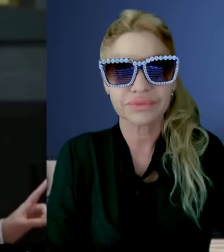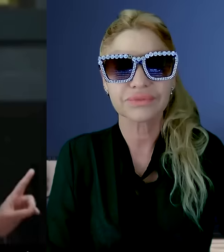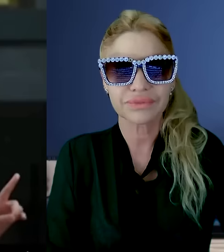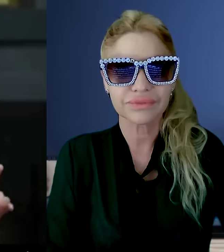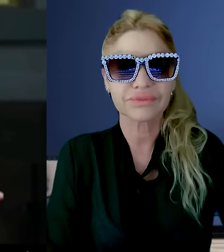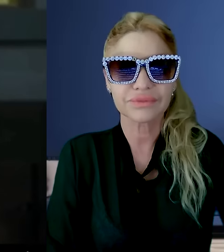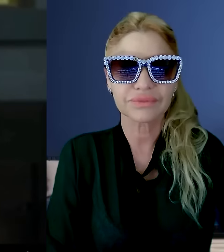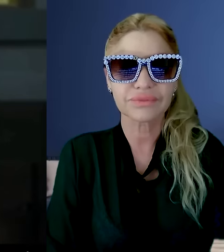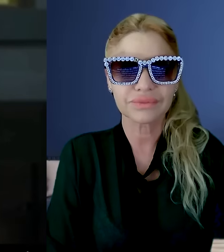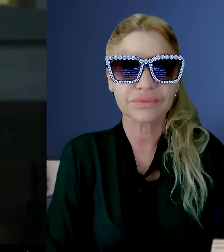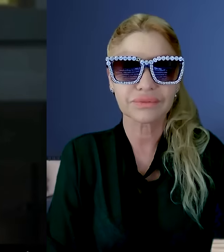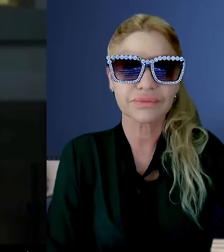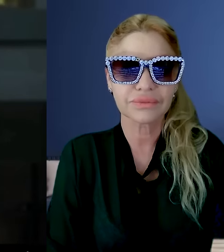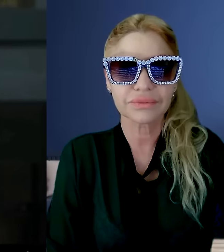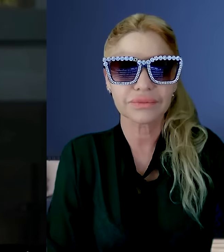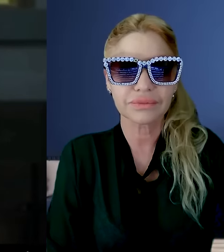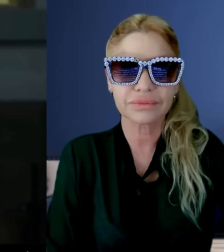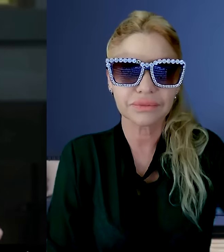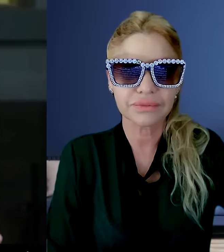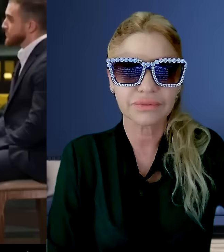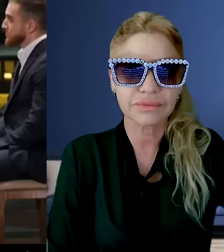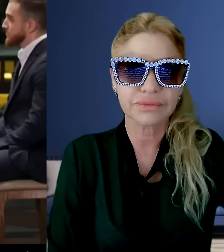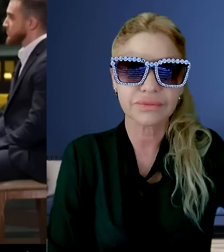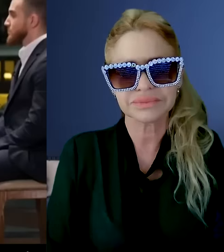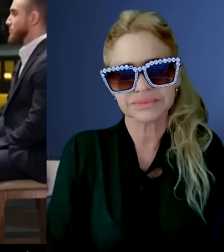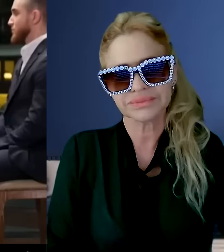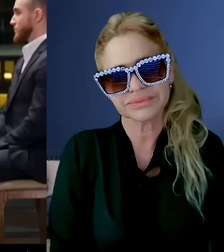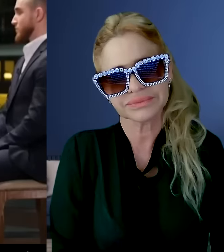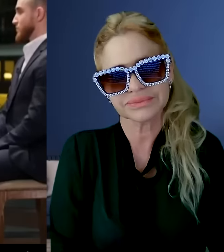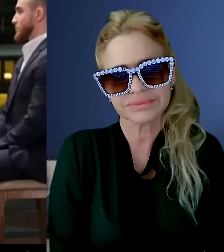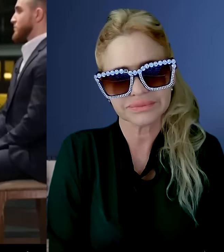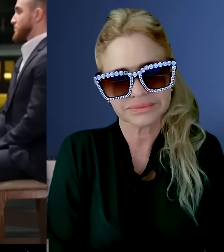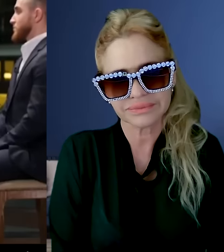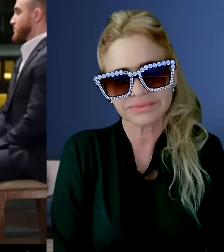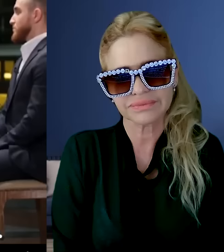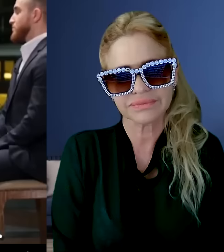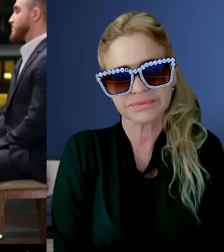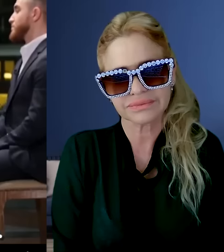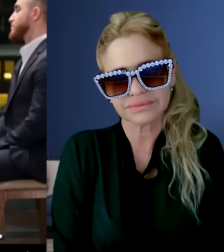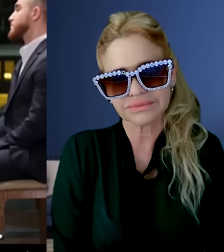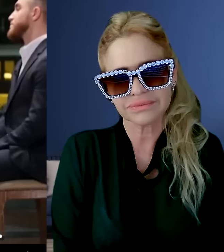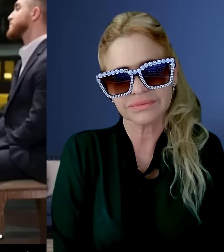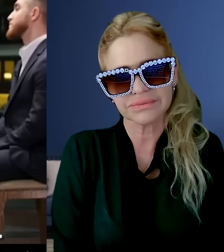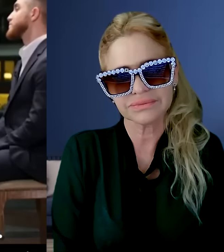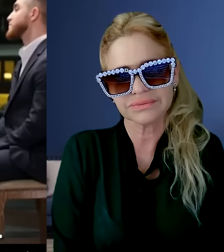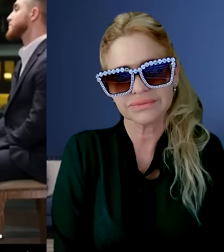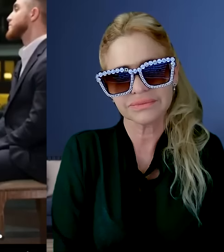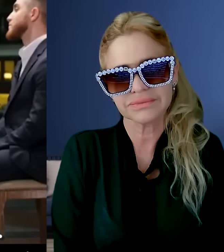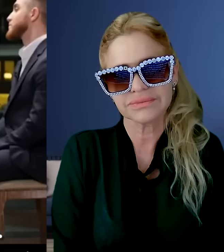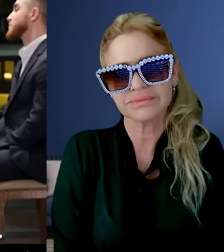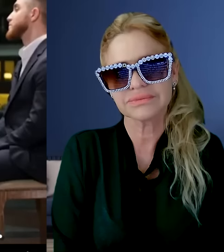группировки. Это же не единичные случаи педофилии. Это же была система, состоявшая